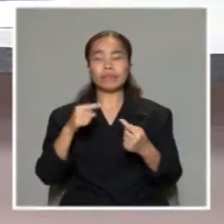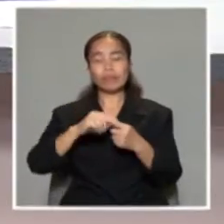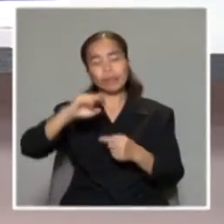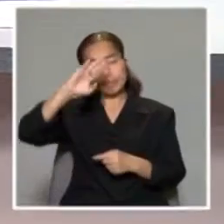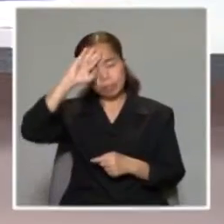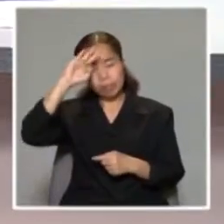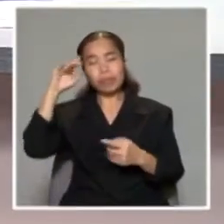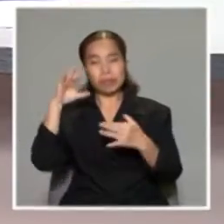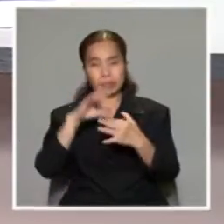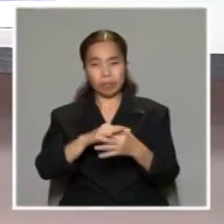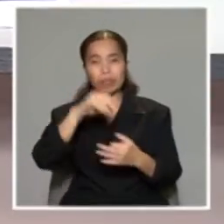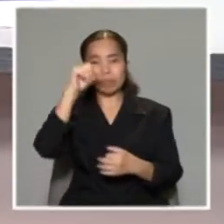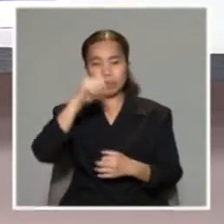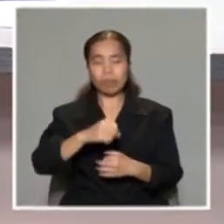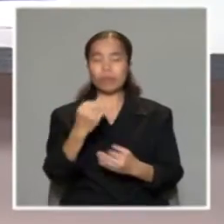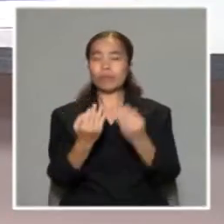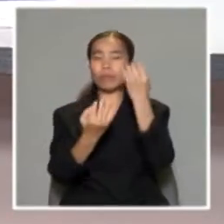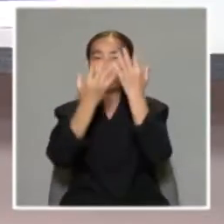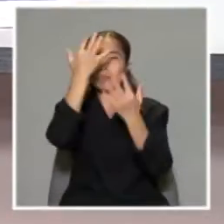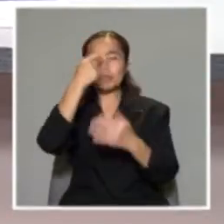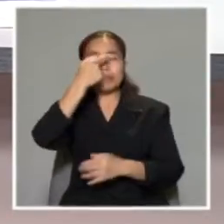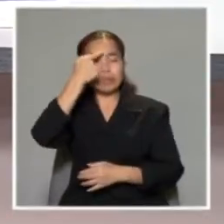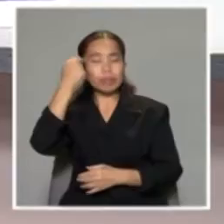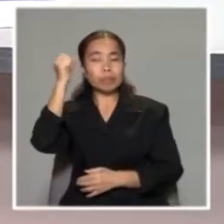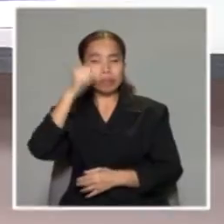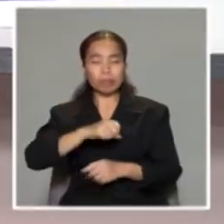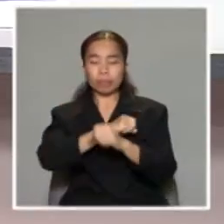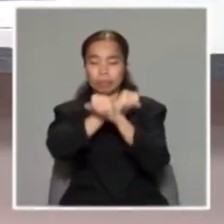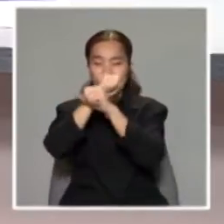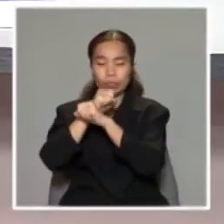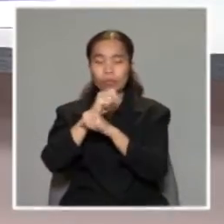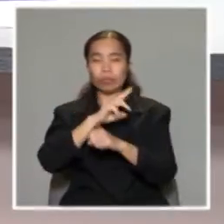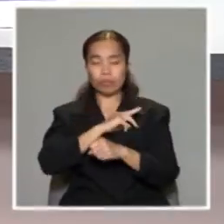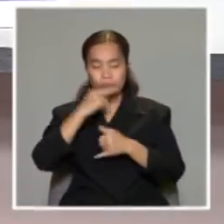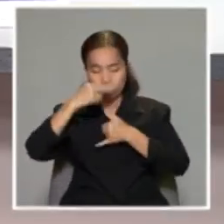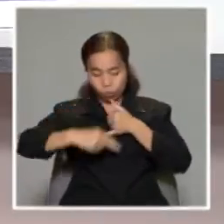ากับหมอกควันก็ต้องป้องกันกันให้ดีค่ะสิ่งที่สำคัญที่สุดก็คือการสังเกตตัวเองนั่นเองนะคะ